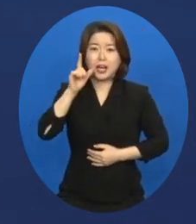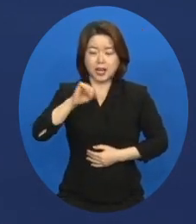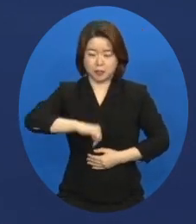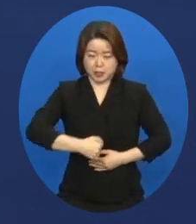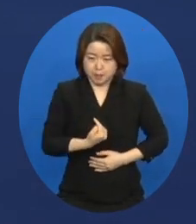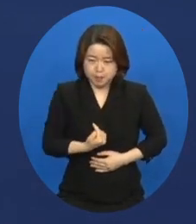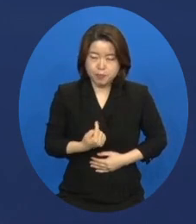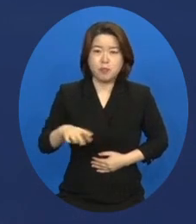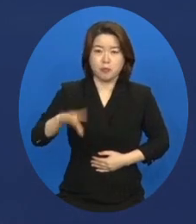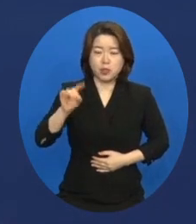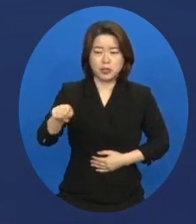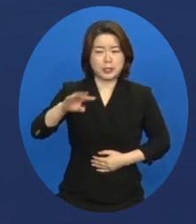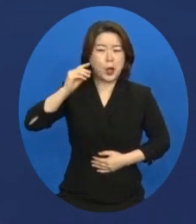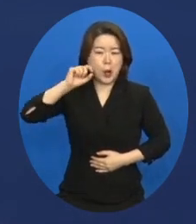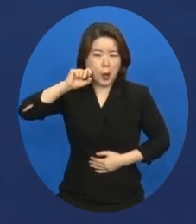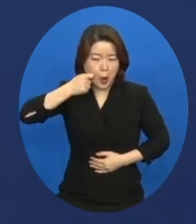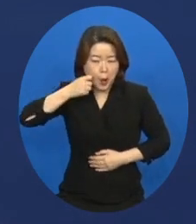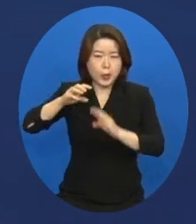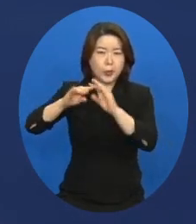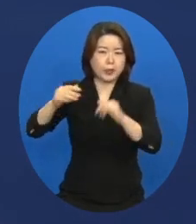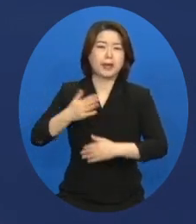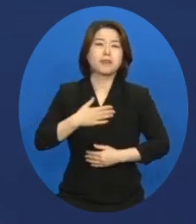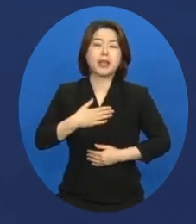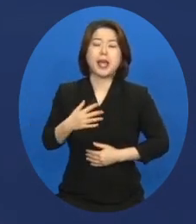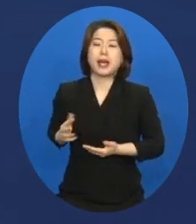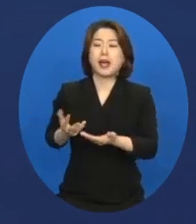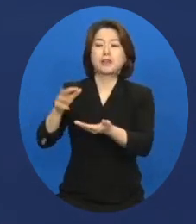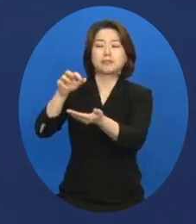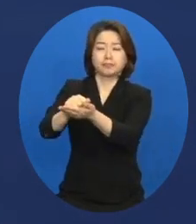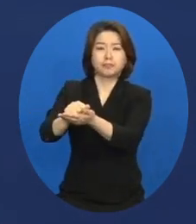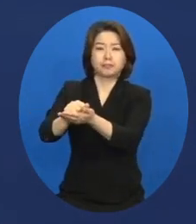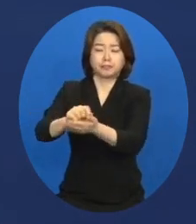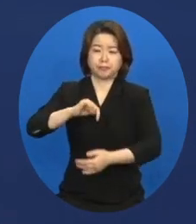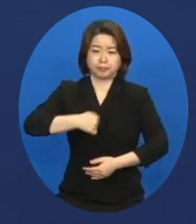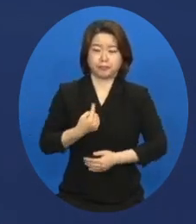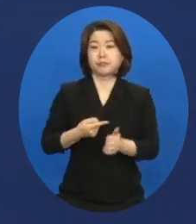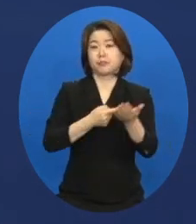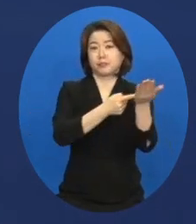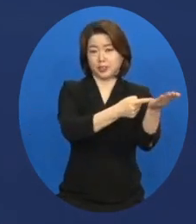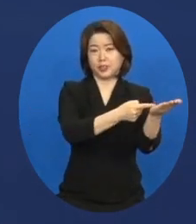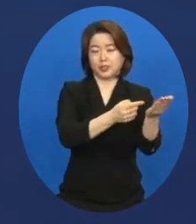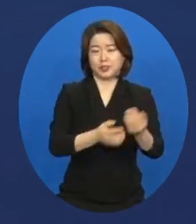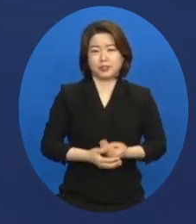땅을 자기가 정복하겠다고 자원해서 나선 겁니다.